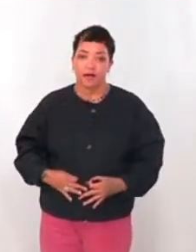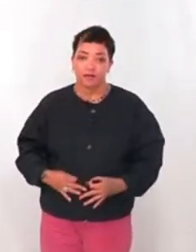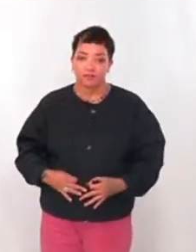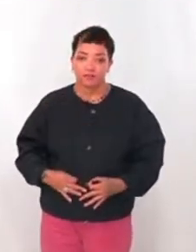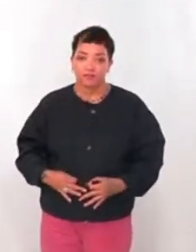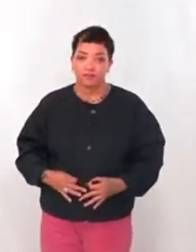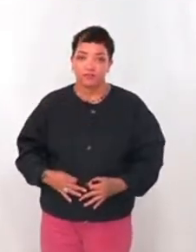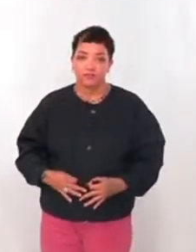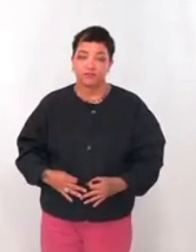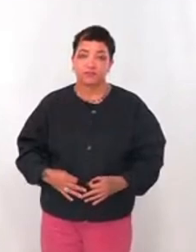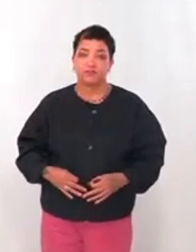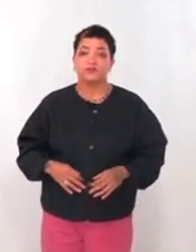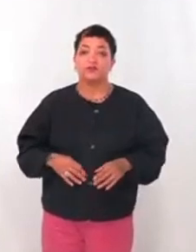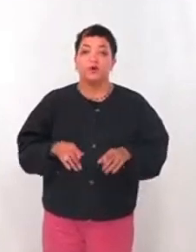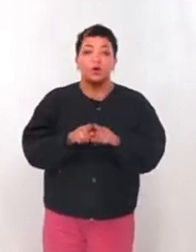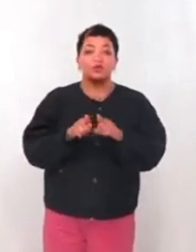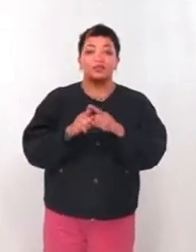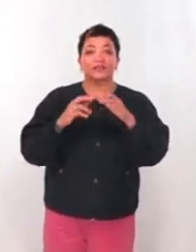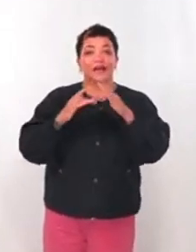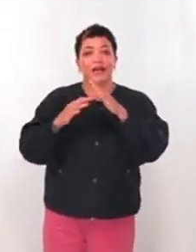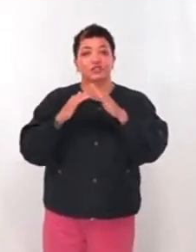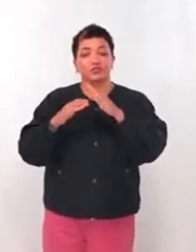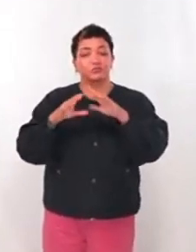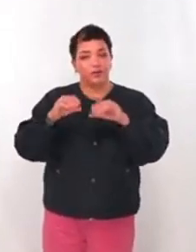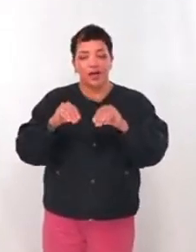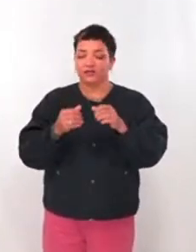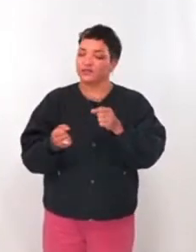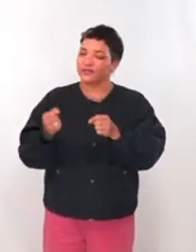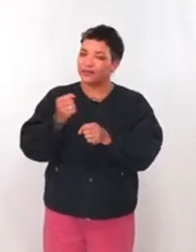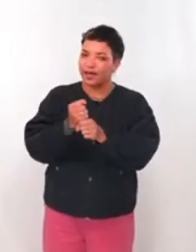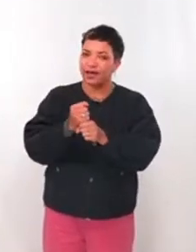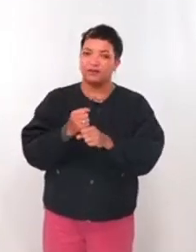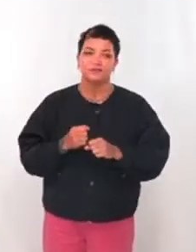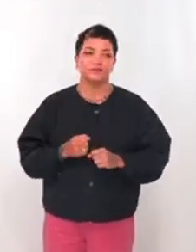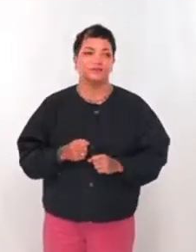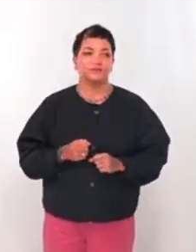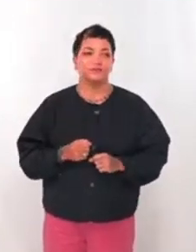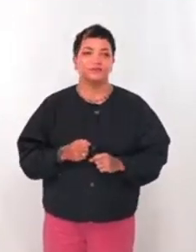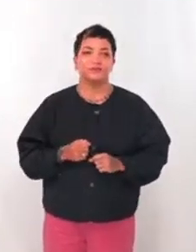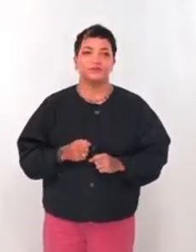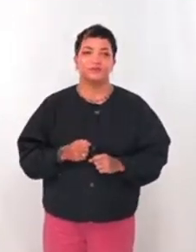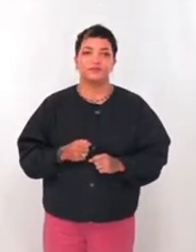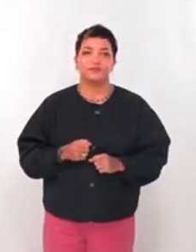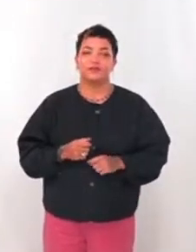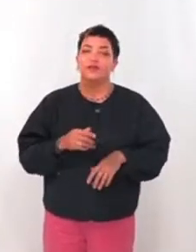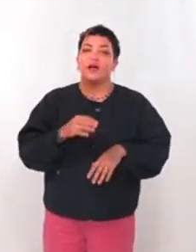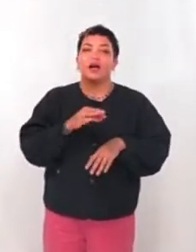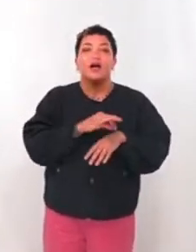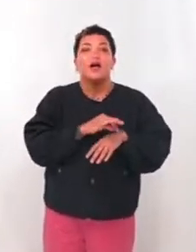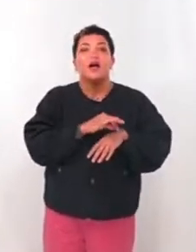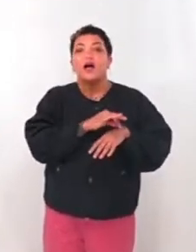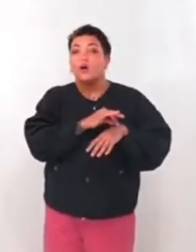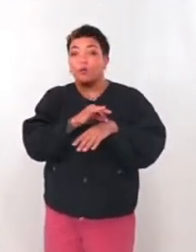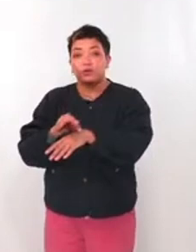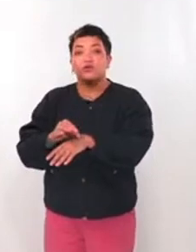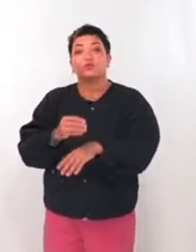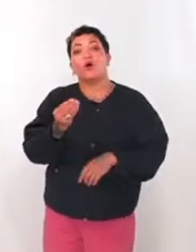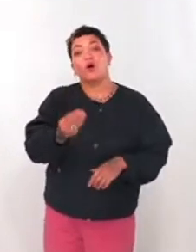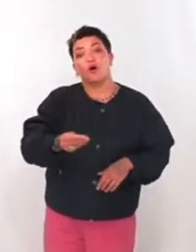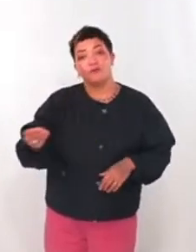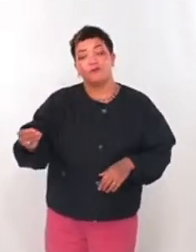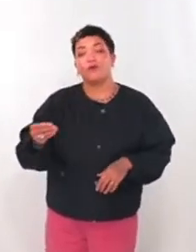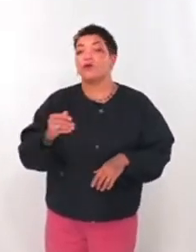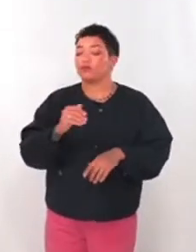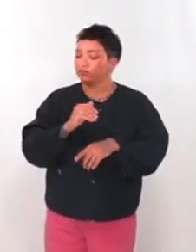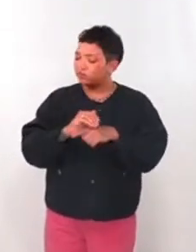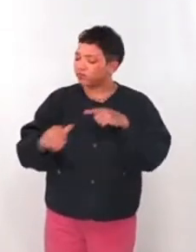de créer les places en crèche, que ce soit sur les accompagnements des enfants plus